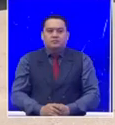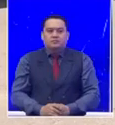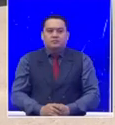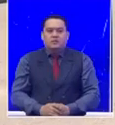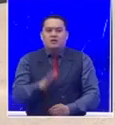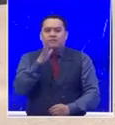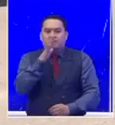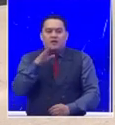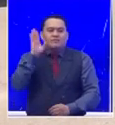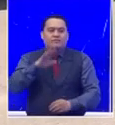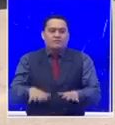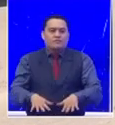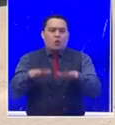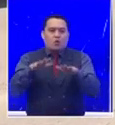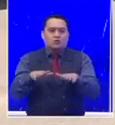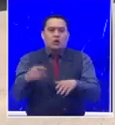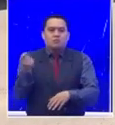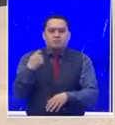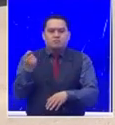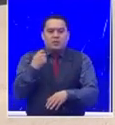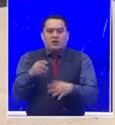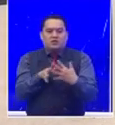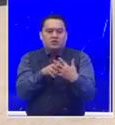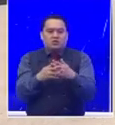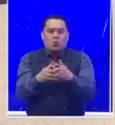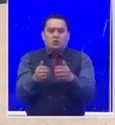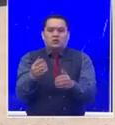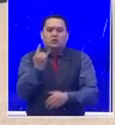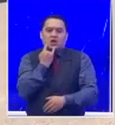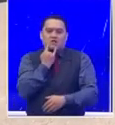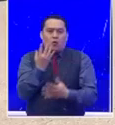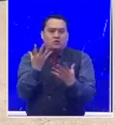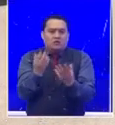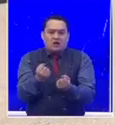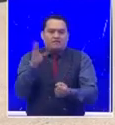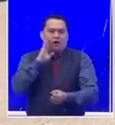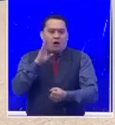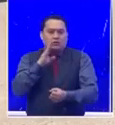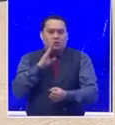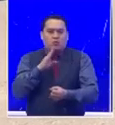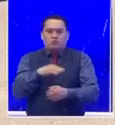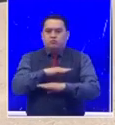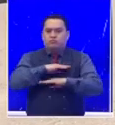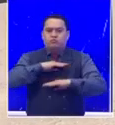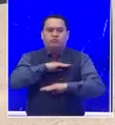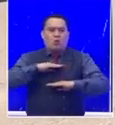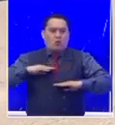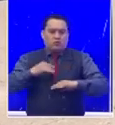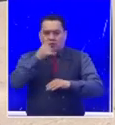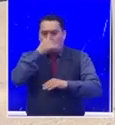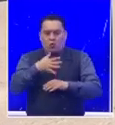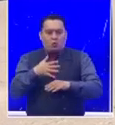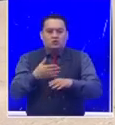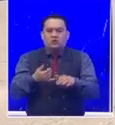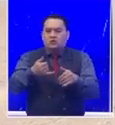Во время наводнения мы застряли в бане недалеко от села. Зарядка телефона села. Вода была нам по пояс. Мы не знали, что делать.